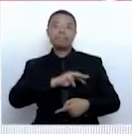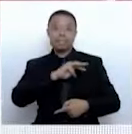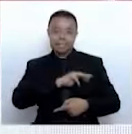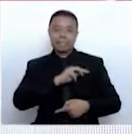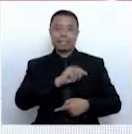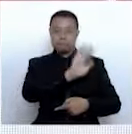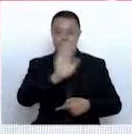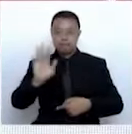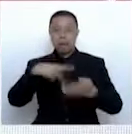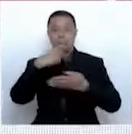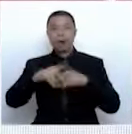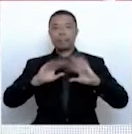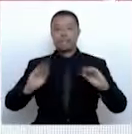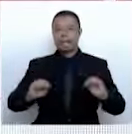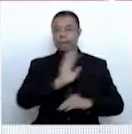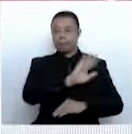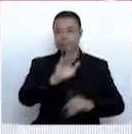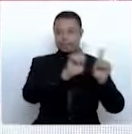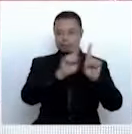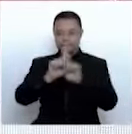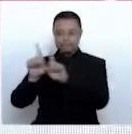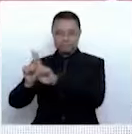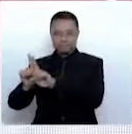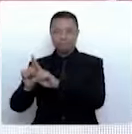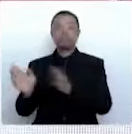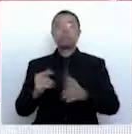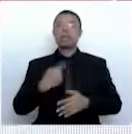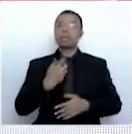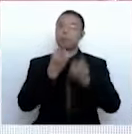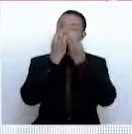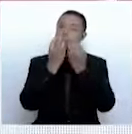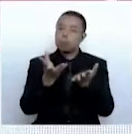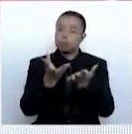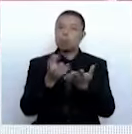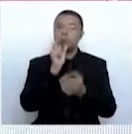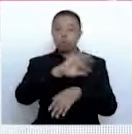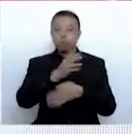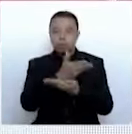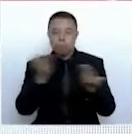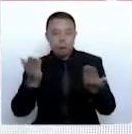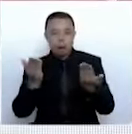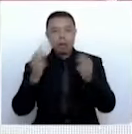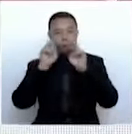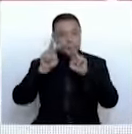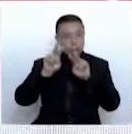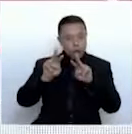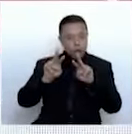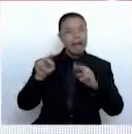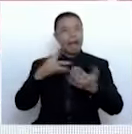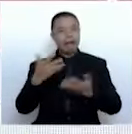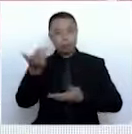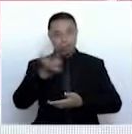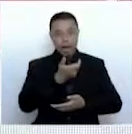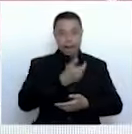misi dan program kerja masing-masing pasangan calon. Dan perlu kami informasikan juga kepada para hadirin dan pemirsa sekaligus kepada para paslon yang